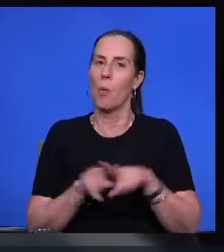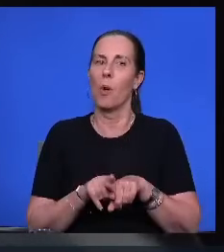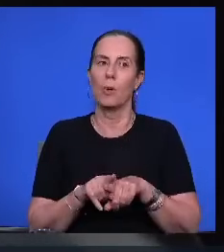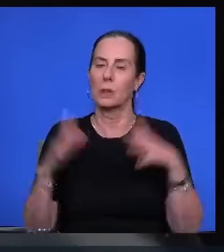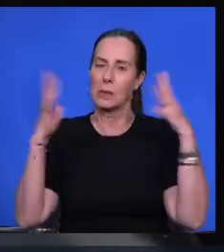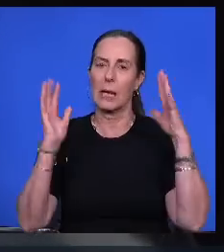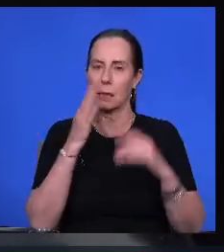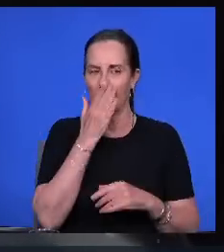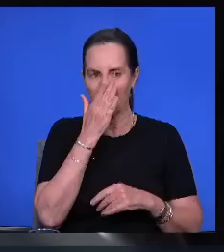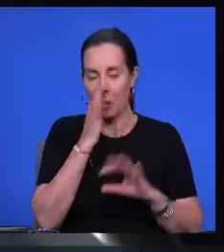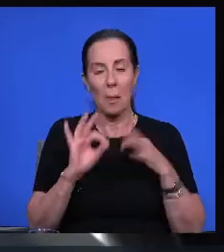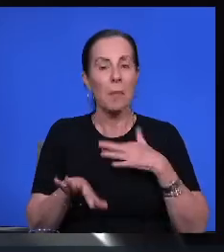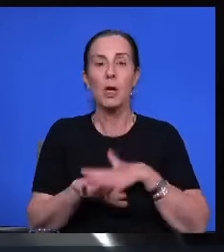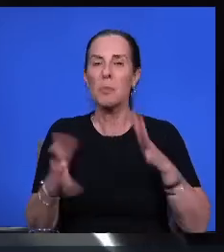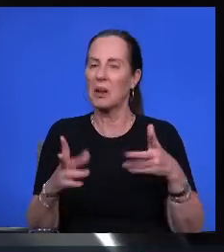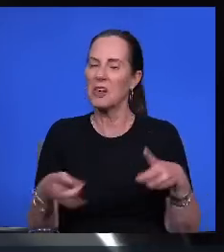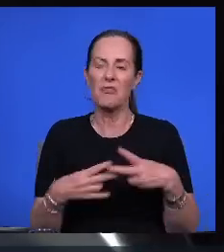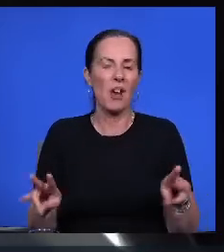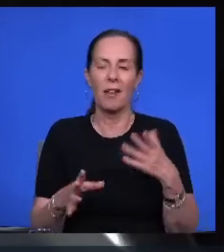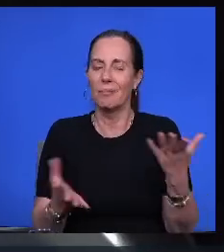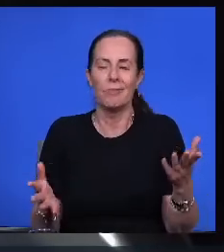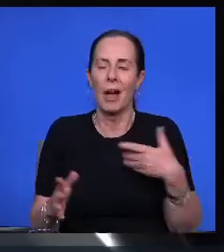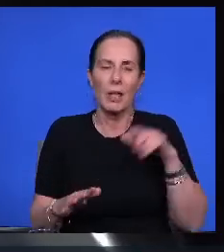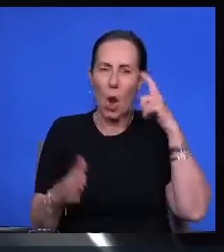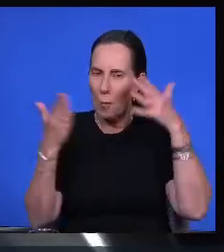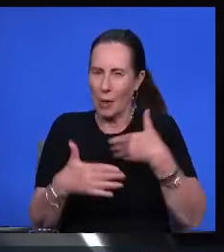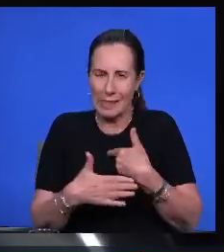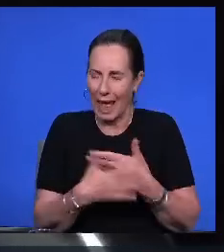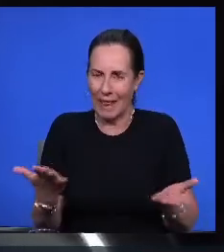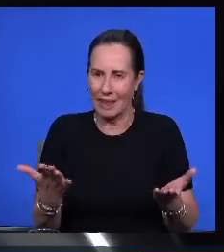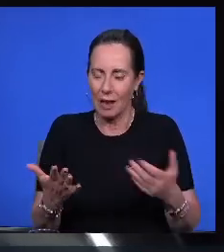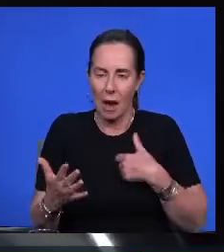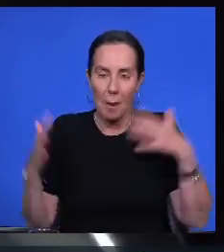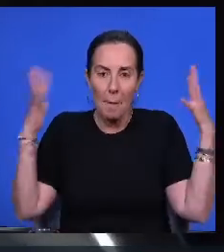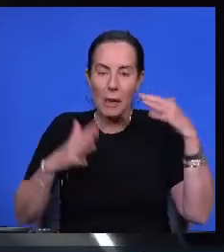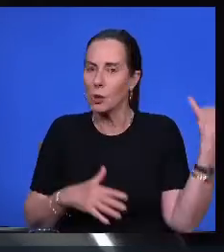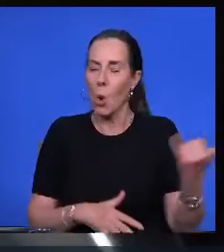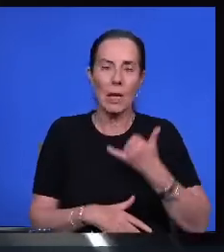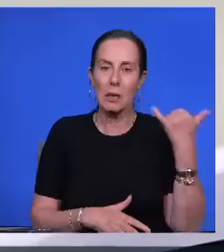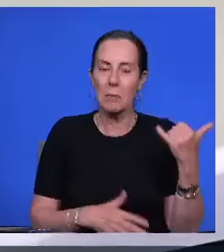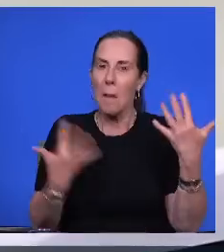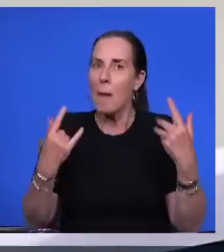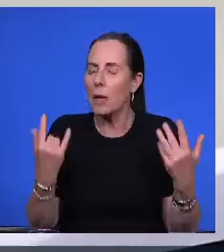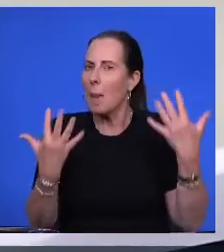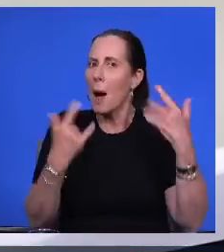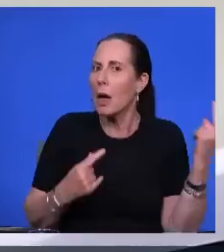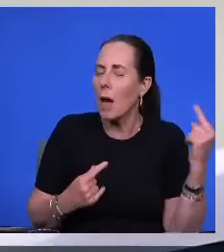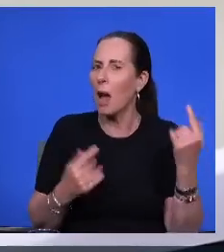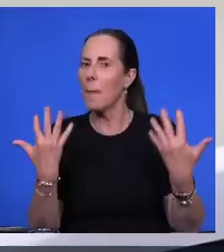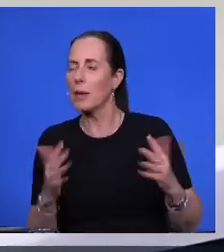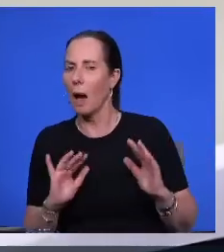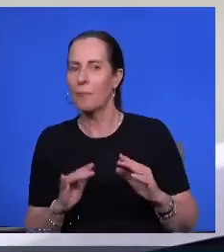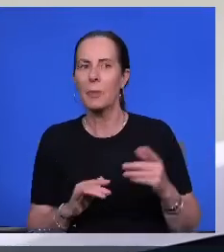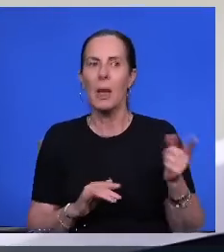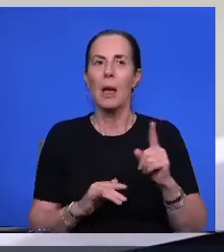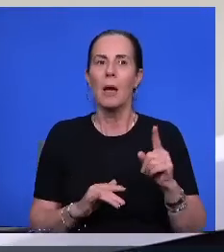פחד, פחד, אי אפשר לעבוד, אתה לא מרוכז בכלום. אתה בפרס כל הזמן, מתי זה יקרה, מתי זה לא יקרה. מי מוכן להודות במדינת ישראל